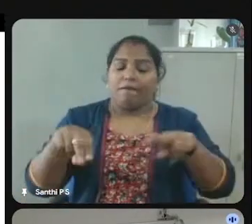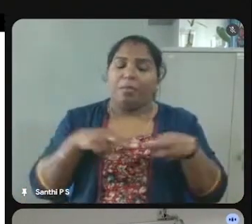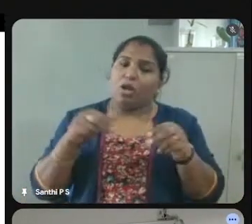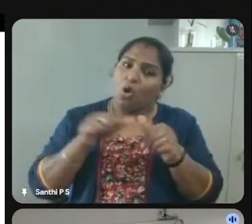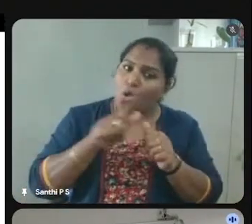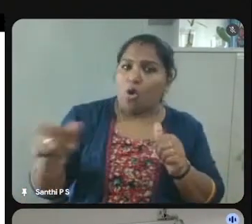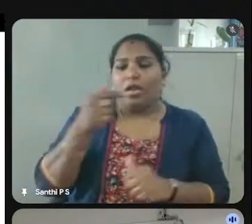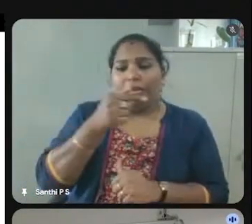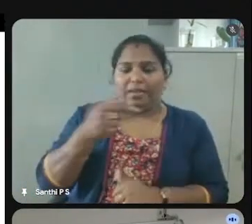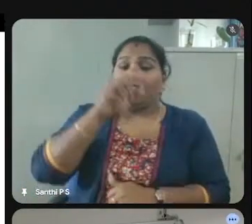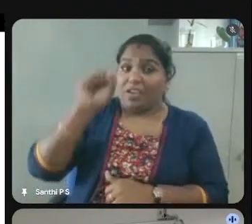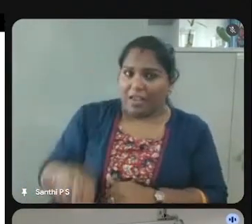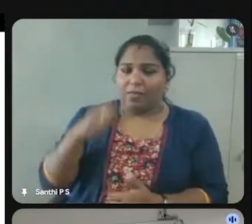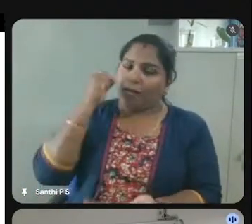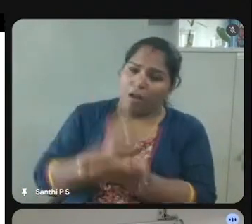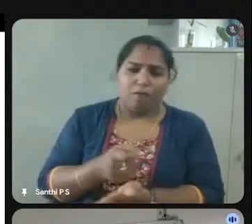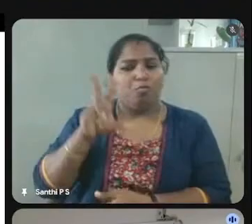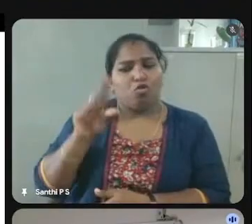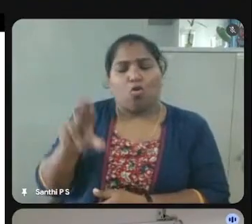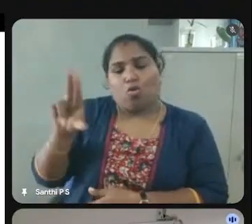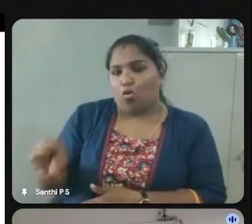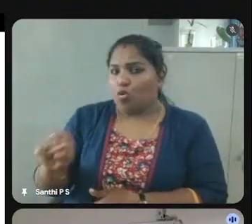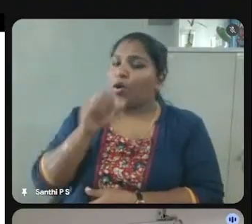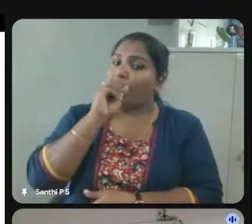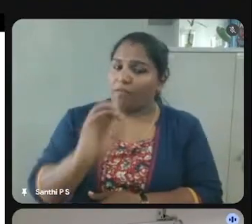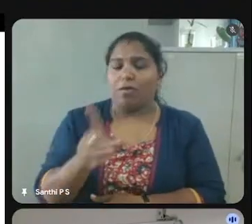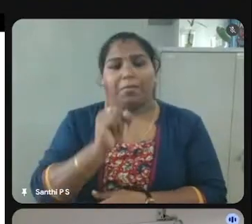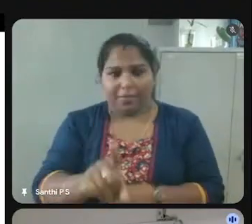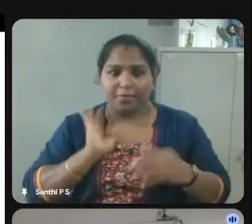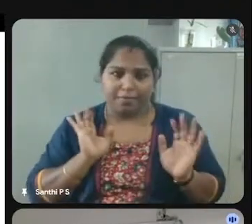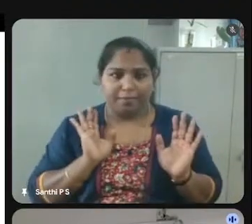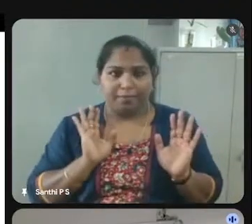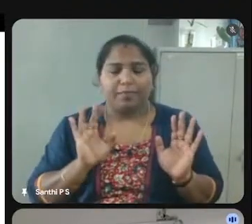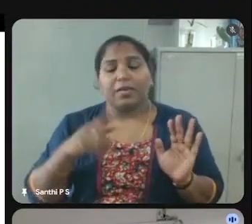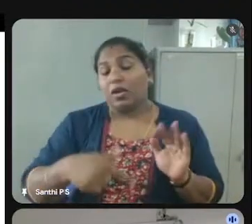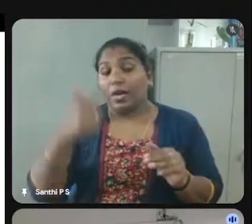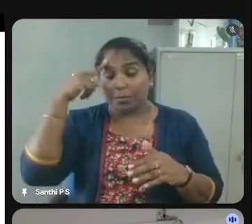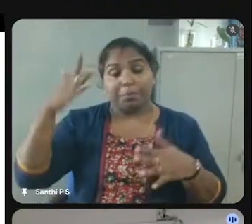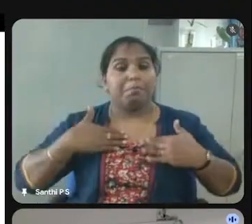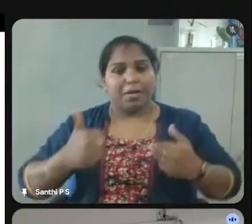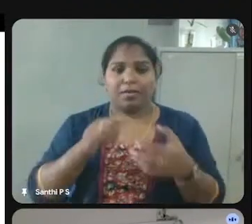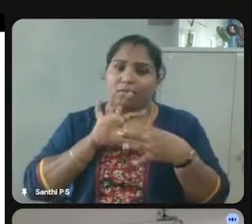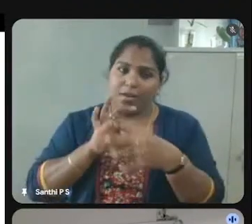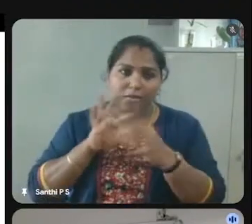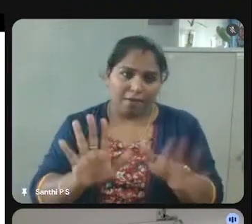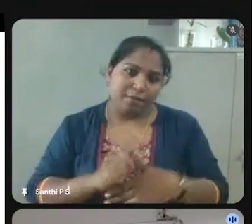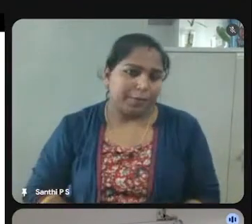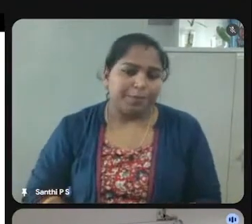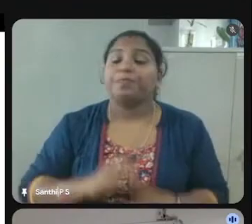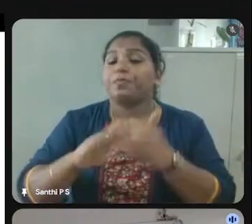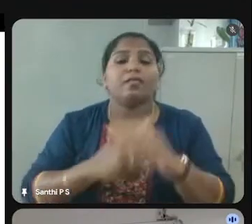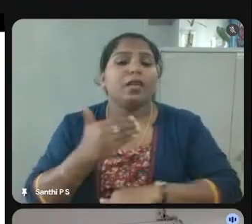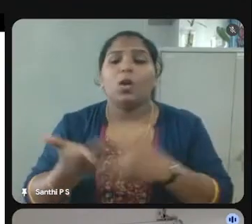അത്യാവശ്യമായിട്ടുള്ള കാര്യമാണ്. അതും നമ്മുടെ ഈ പാരന്റിങ് സ്റ്റൈലും നമ്മുടെ മാനസികാരോഗ്യവുമായിട്ട് വളരെയധികം പൂരകങ്ങളായിട്ടുള്ള ഒരു കാര്യമാണ്. അതുപോലെ